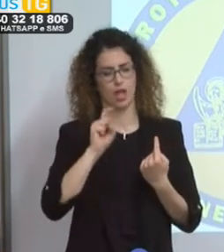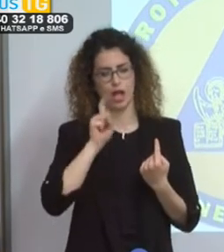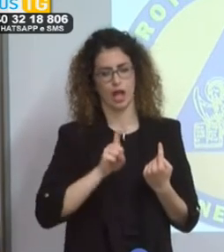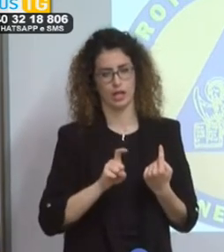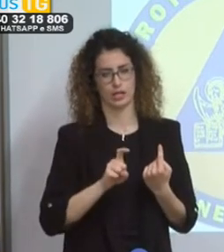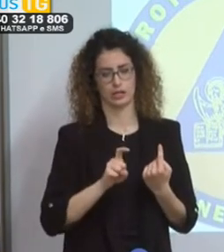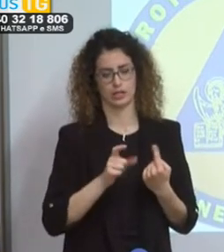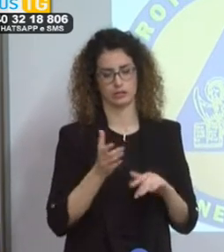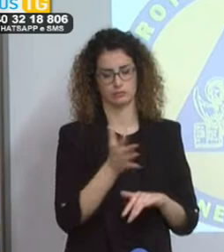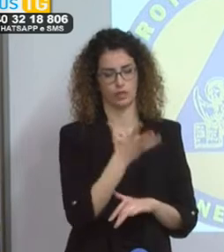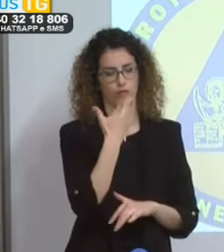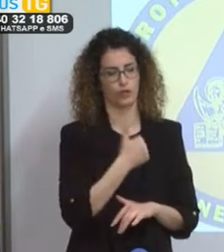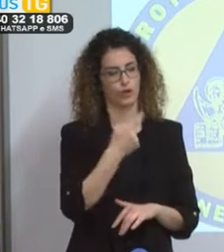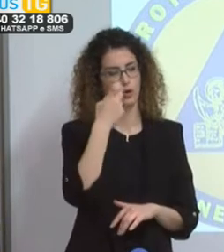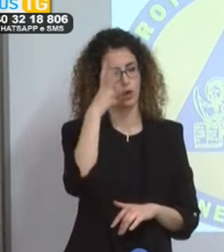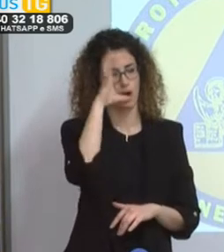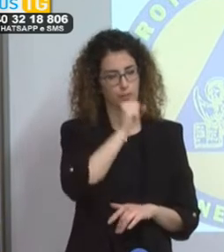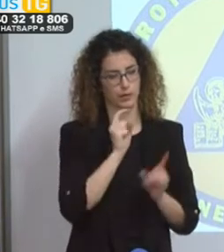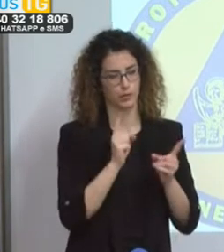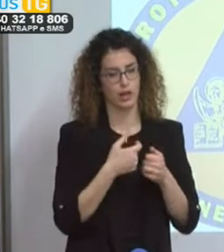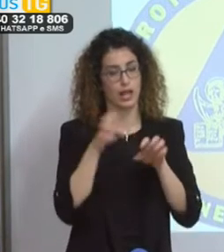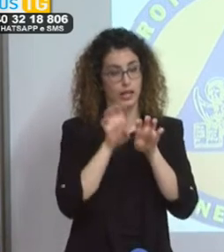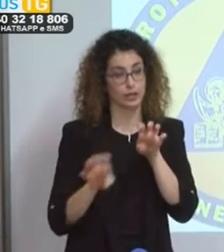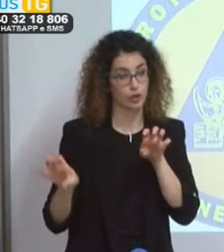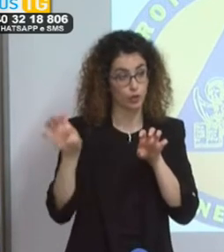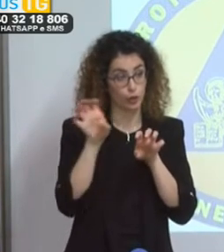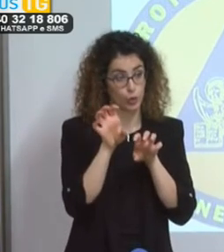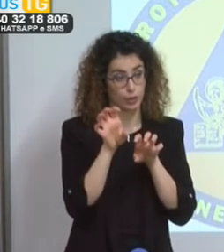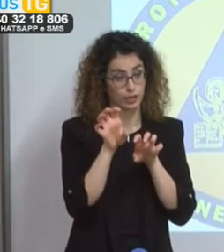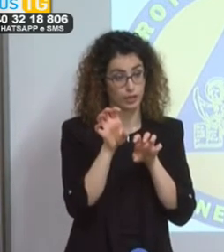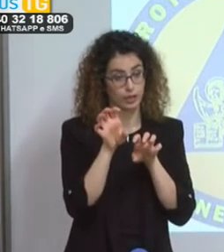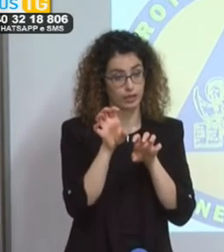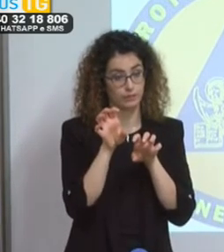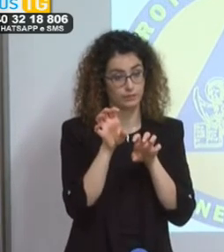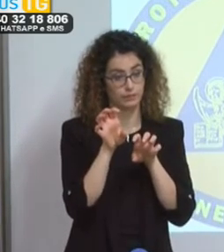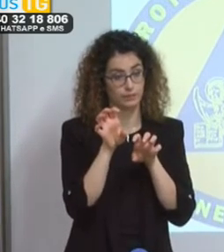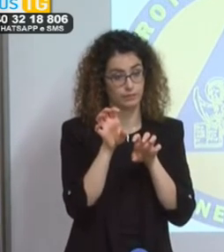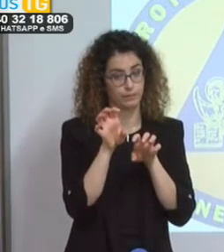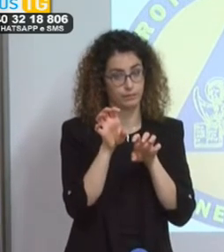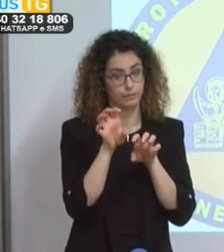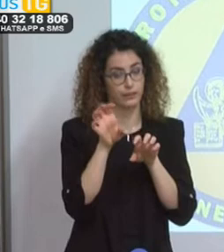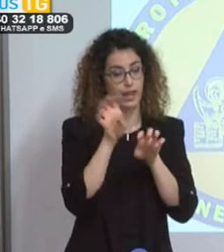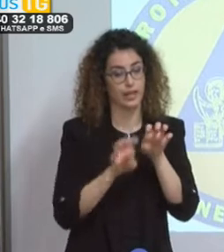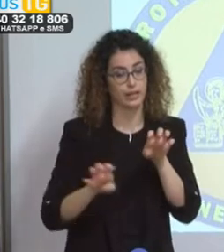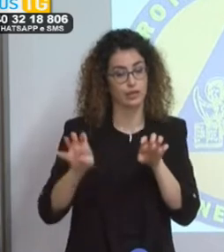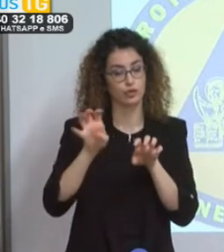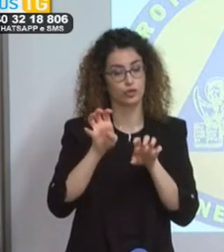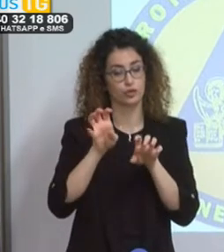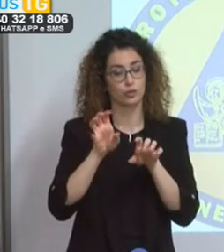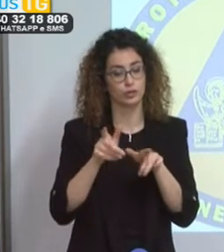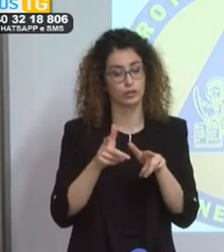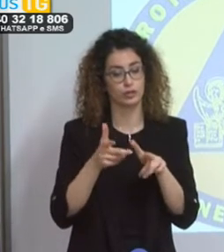si è parlato molto, volevo capire se le regioni hanno ricevuto delle indicazioni tassative